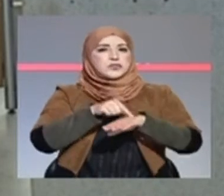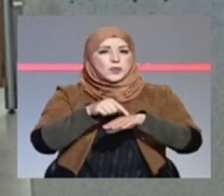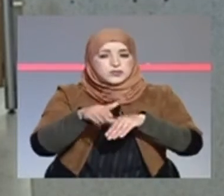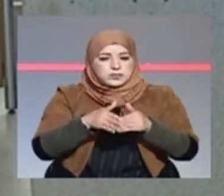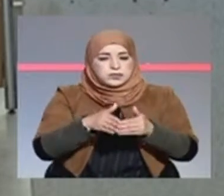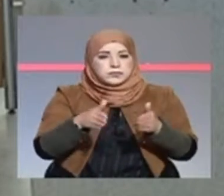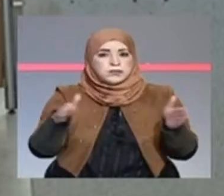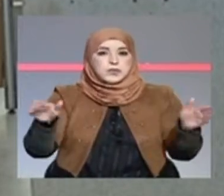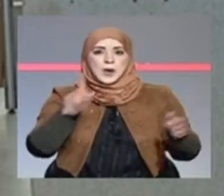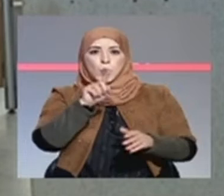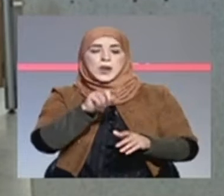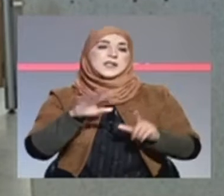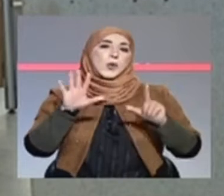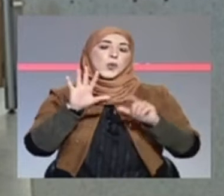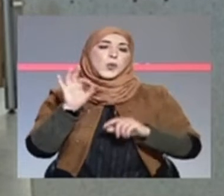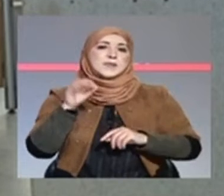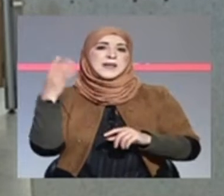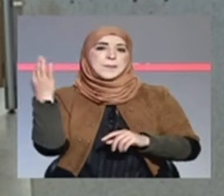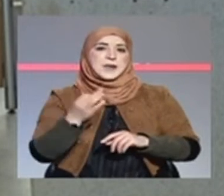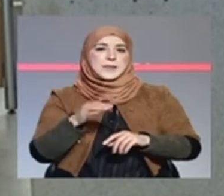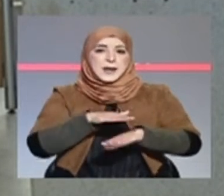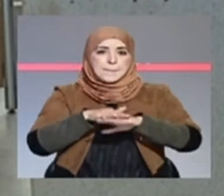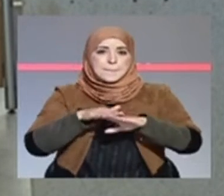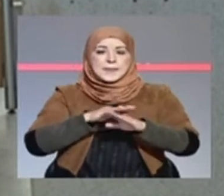وسبعين بالمائه لمساحه الارض